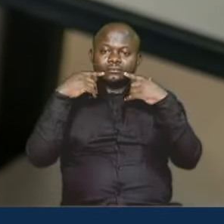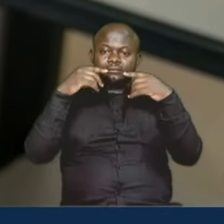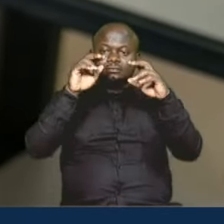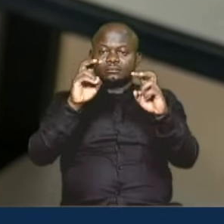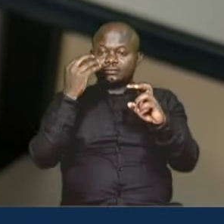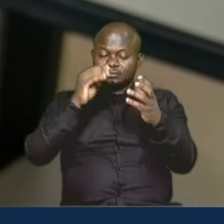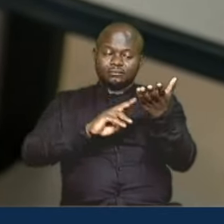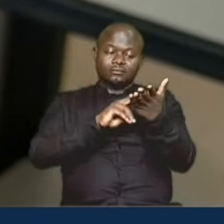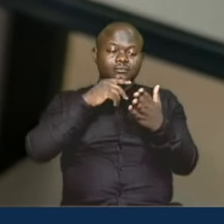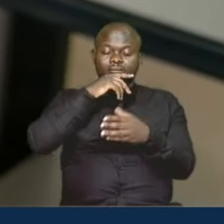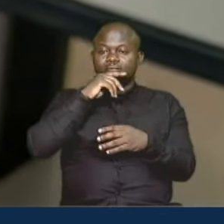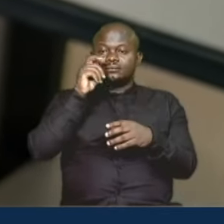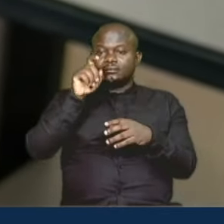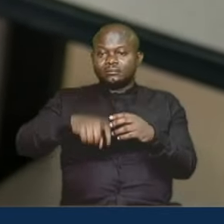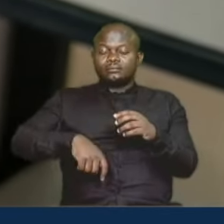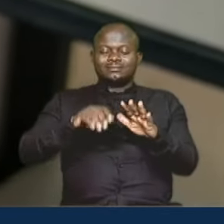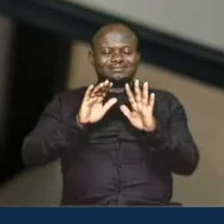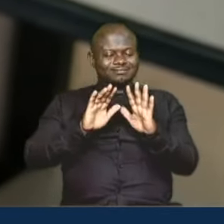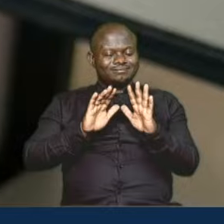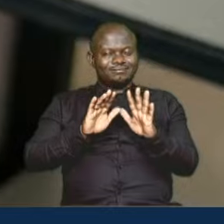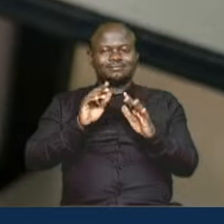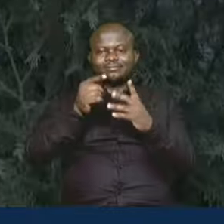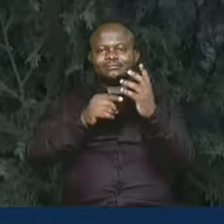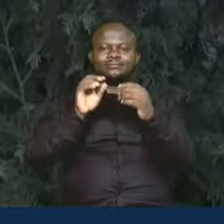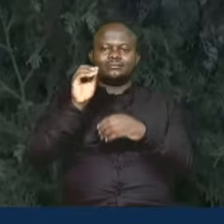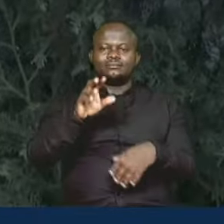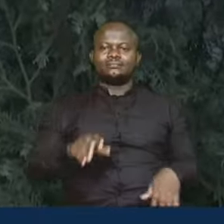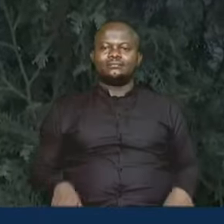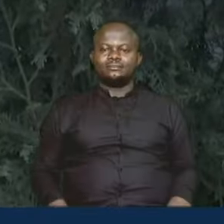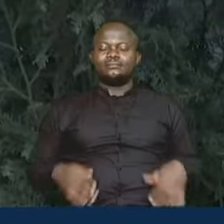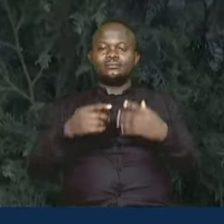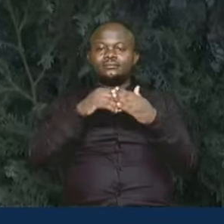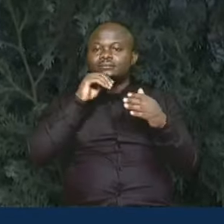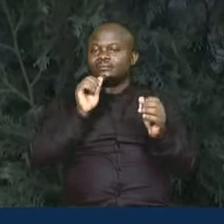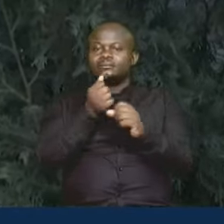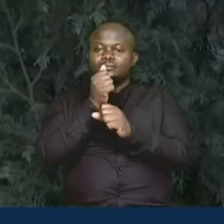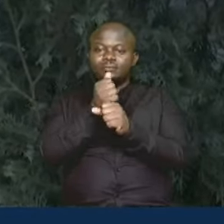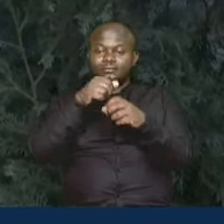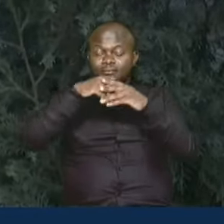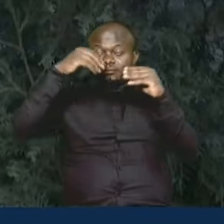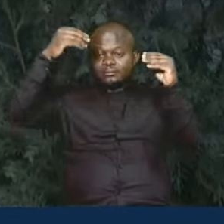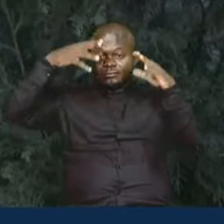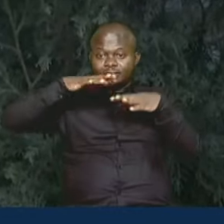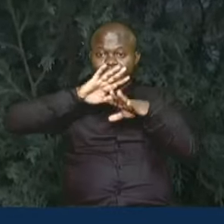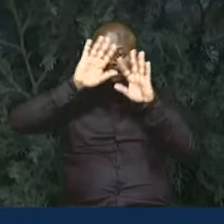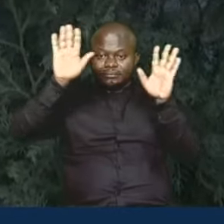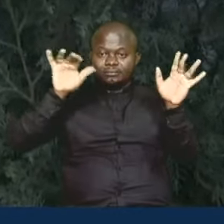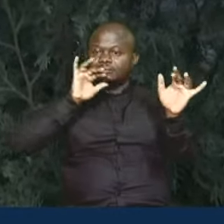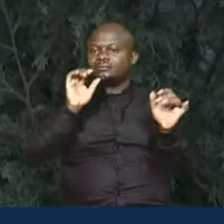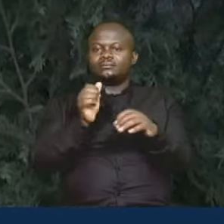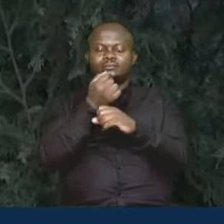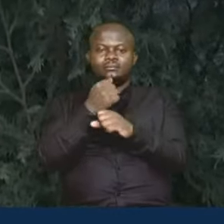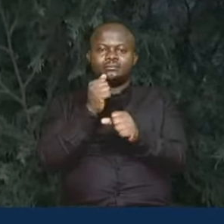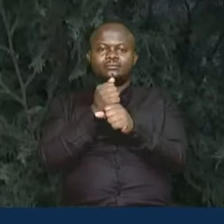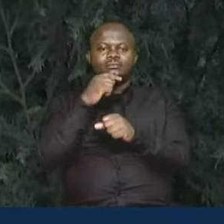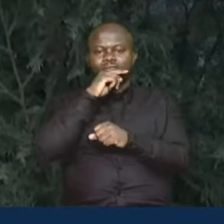ukoresha imbuga nkoranyambaga akwiye kwitwararika mu byo azishyiraho. Ibyo udashobora gukorera mu ruhame ntabwo ugomba kubikorera kuri